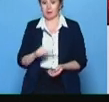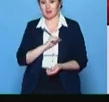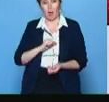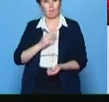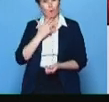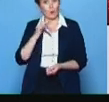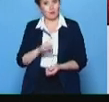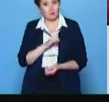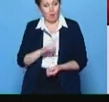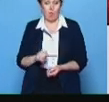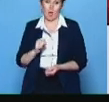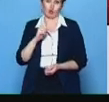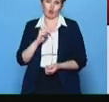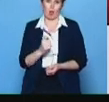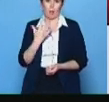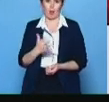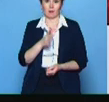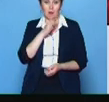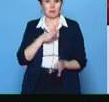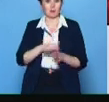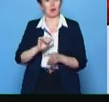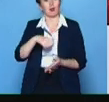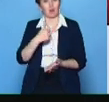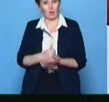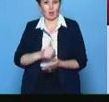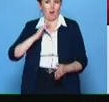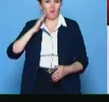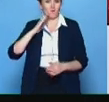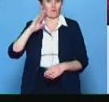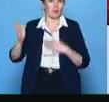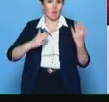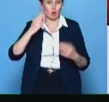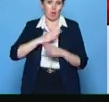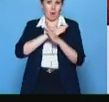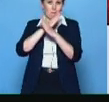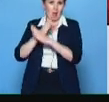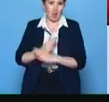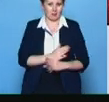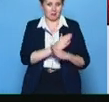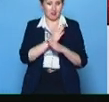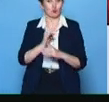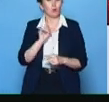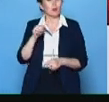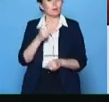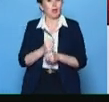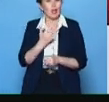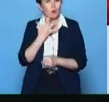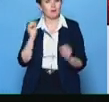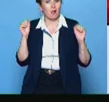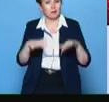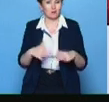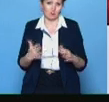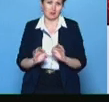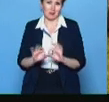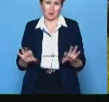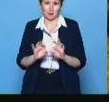а 105 лет исполнилось его главному символу – ветряной мельнице. Что на нашем празднике делали иностранцы, знает Елена Галимулина.